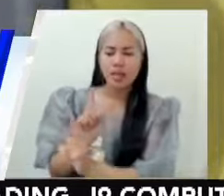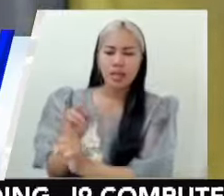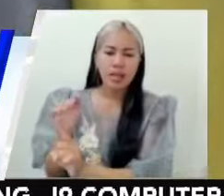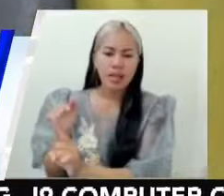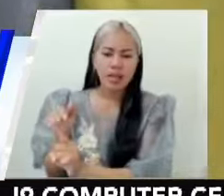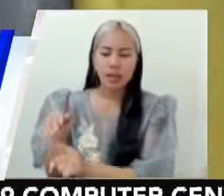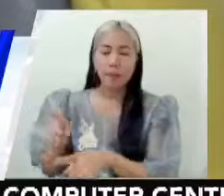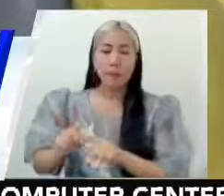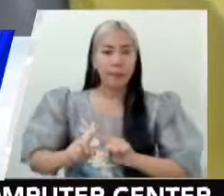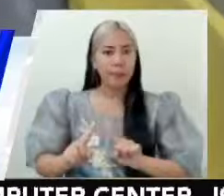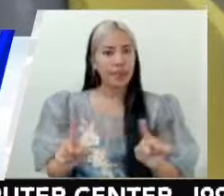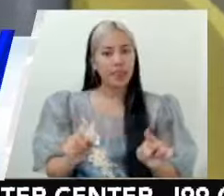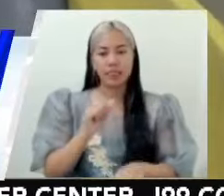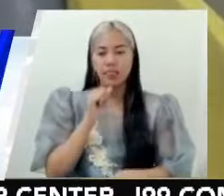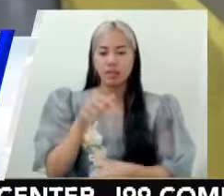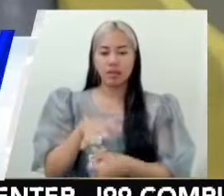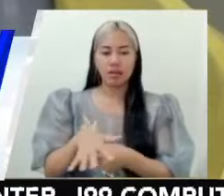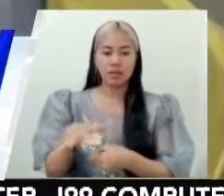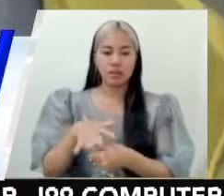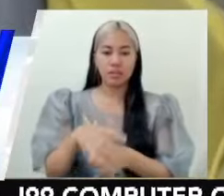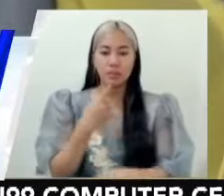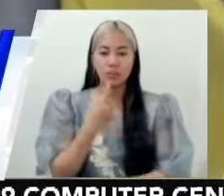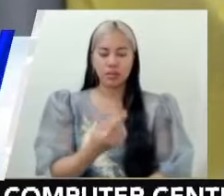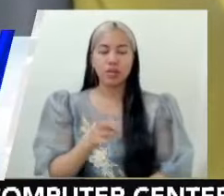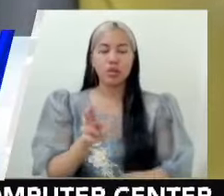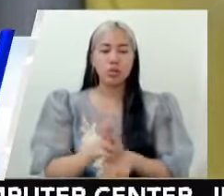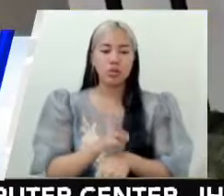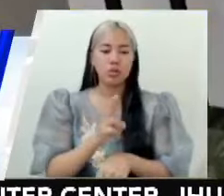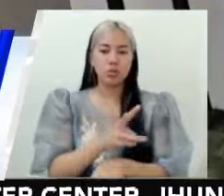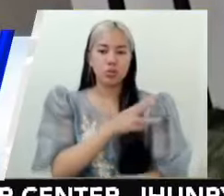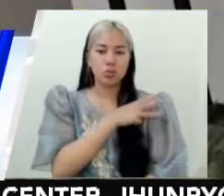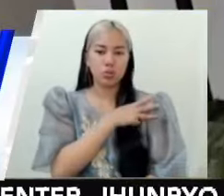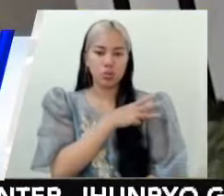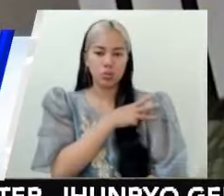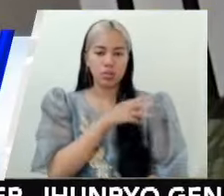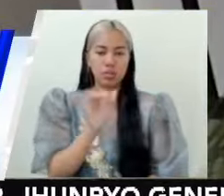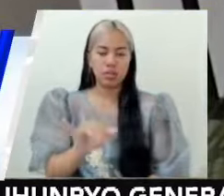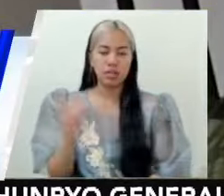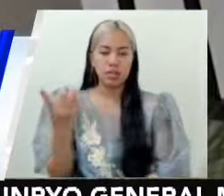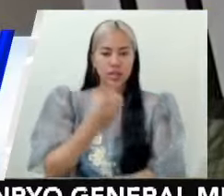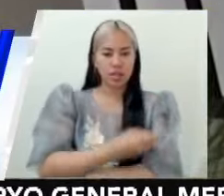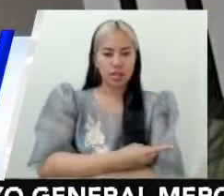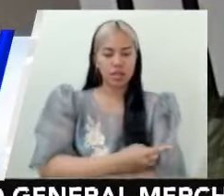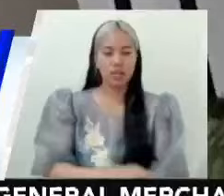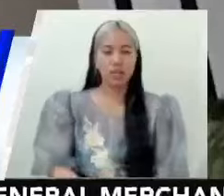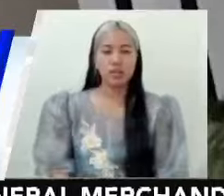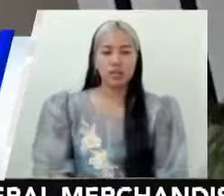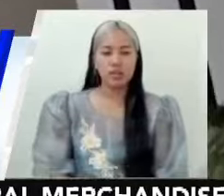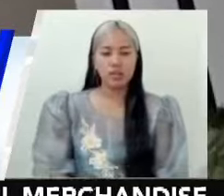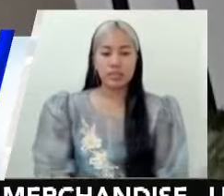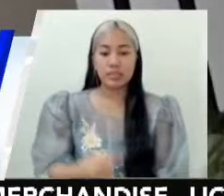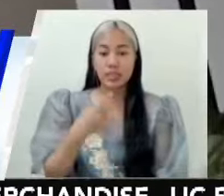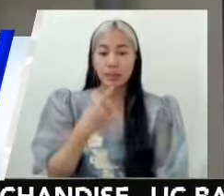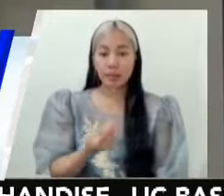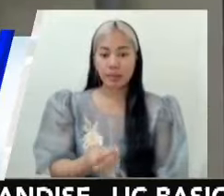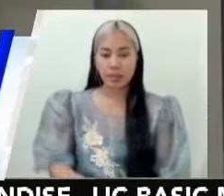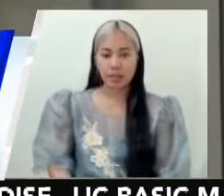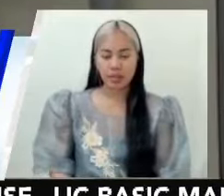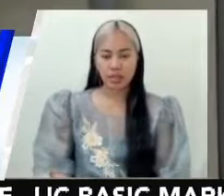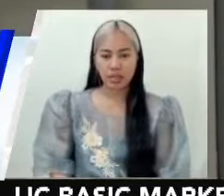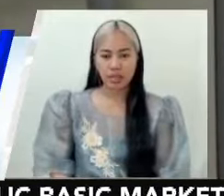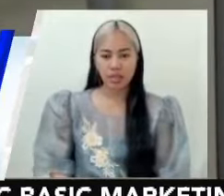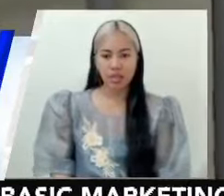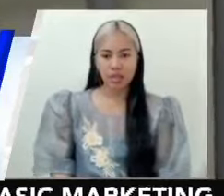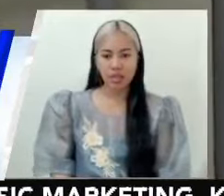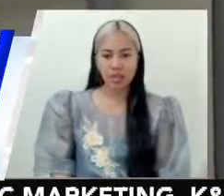masama. Inamin din niyang gumamit siya ng marijuana noong araw na yun. Sabi pa niya, karelasyon niya at galit sa kanya ang ina